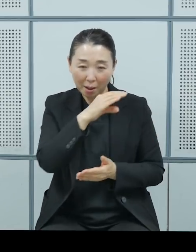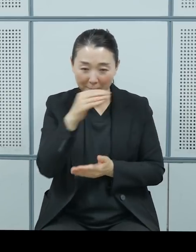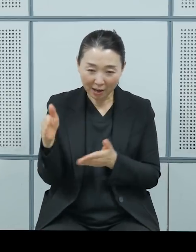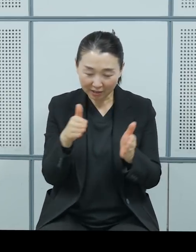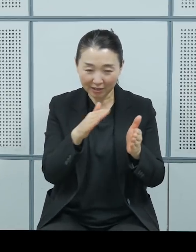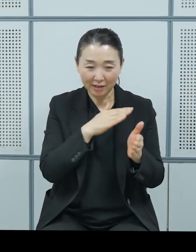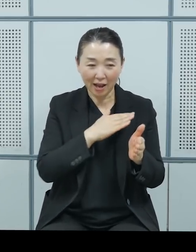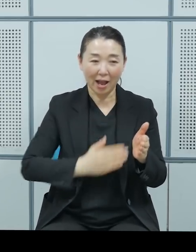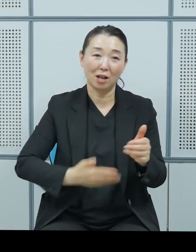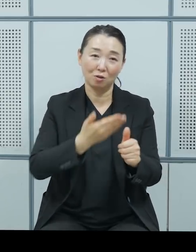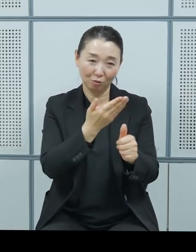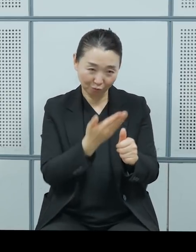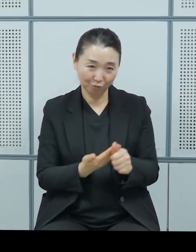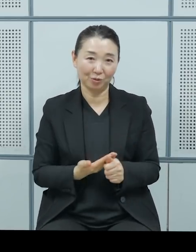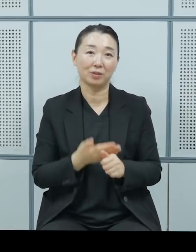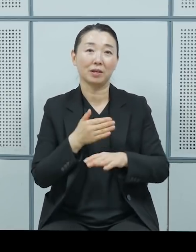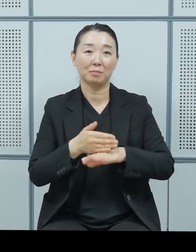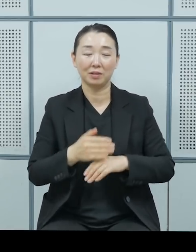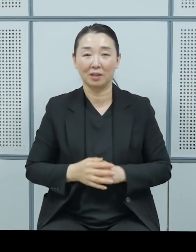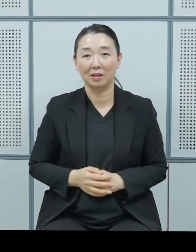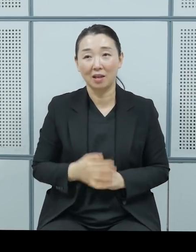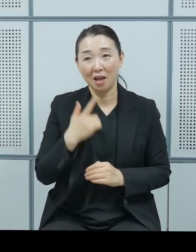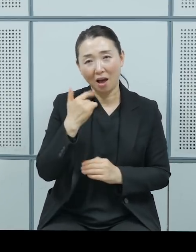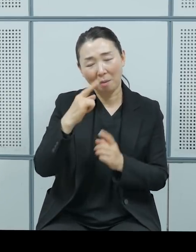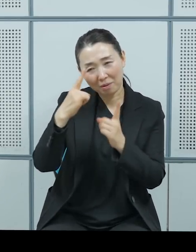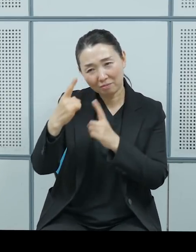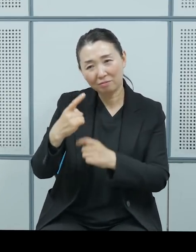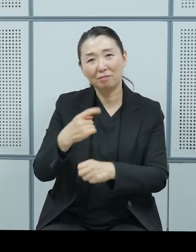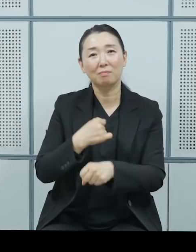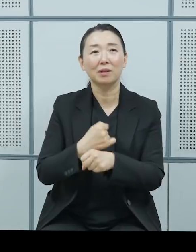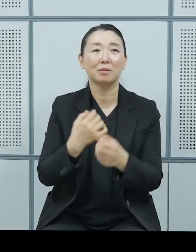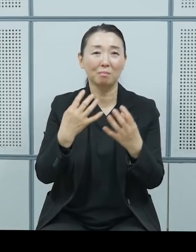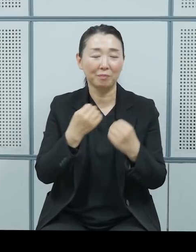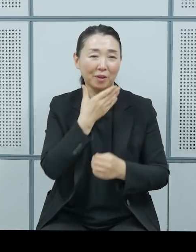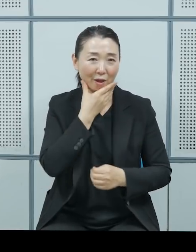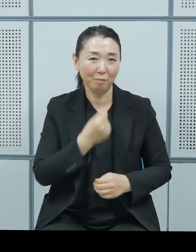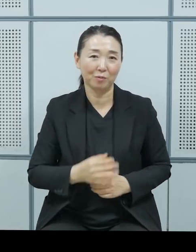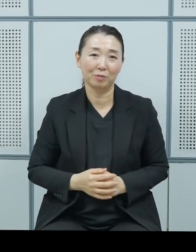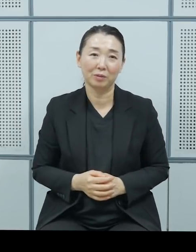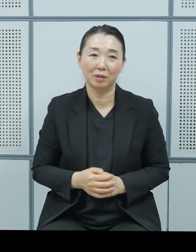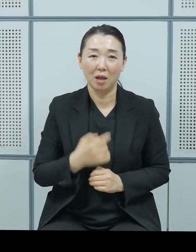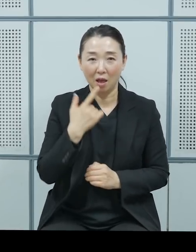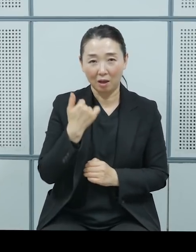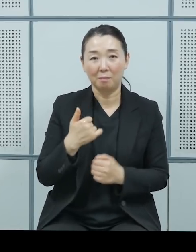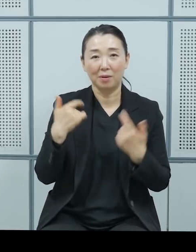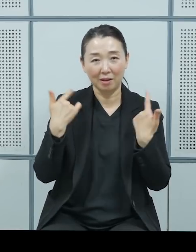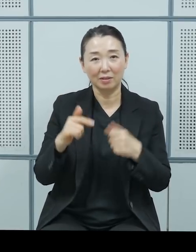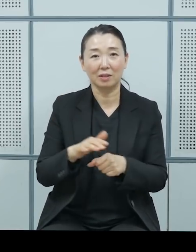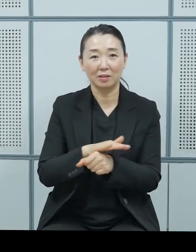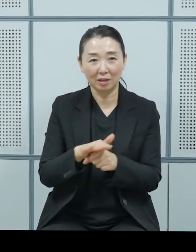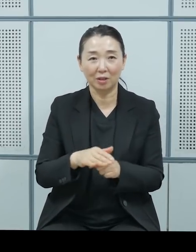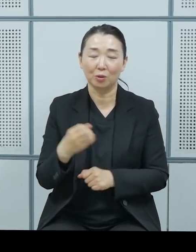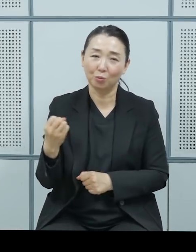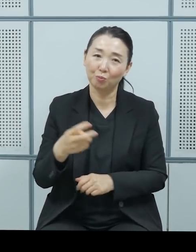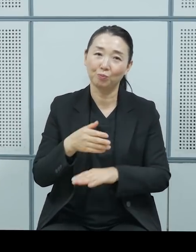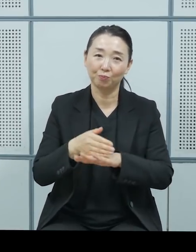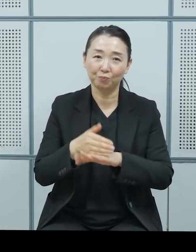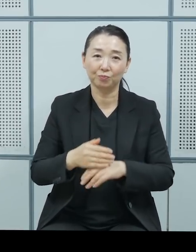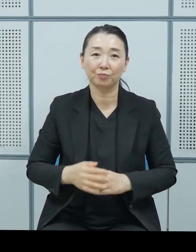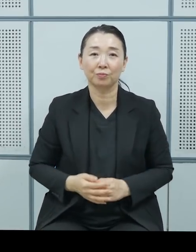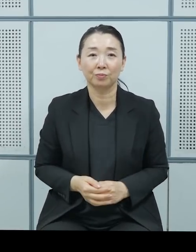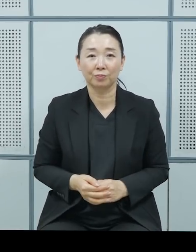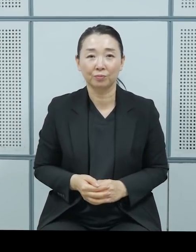알려주셔서 너무너무 감사해요. 아빠랑 많은 추억을 만들 수 있어서 너무 행복해요. 아빠 항상 사랑해요. 그리고 항상